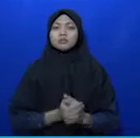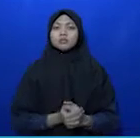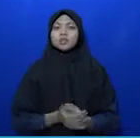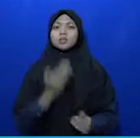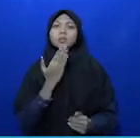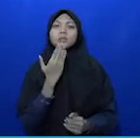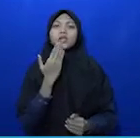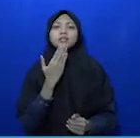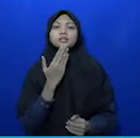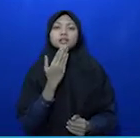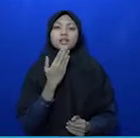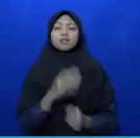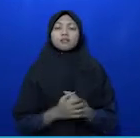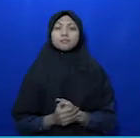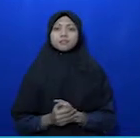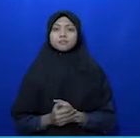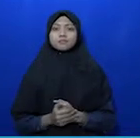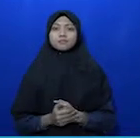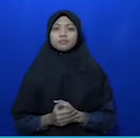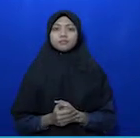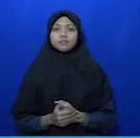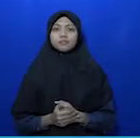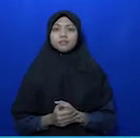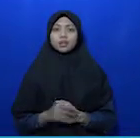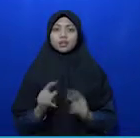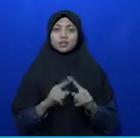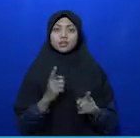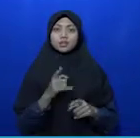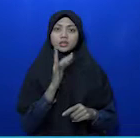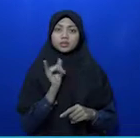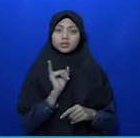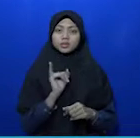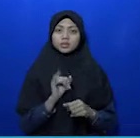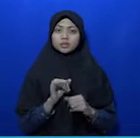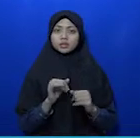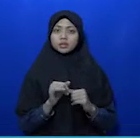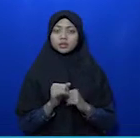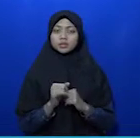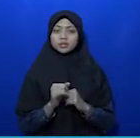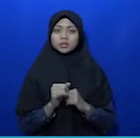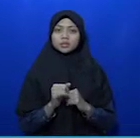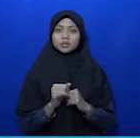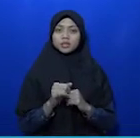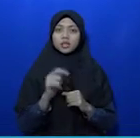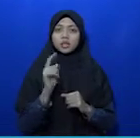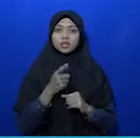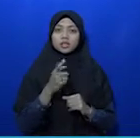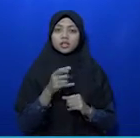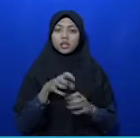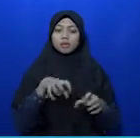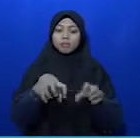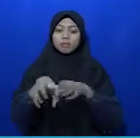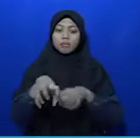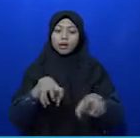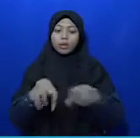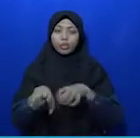kalau dikatakan legally binding ya enggak, tetapi itu morally binding ya. Karena di situlah diaturkan untuk